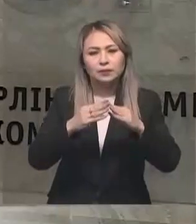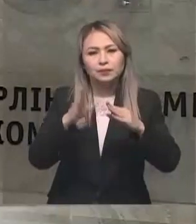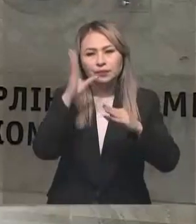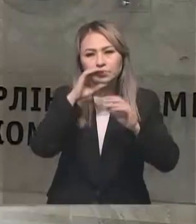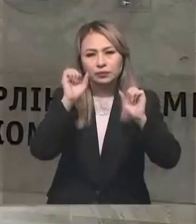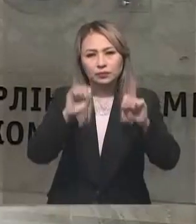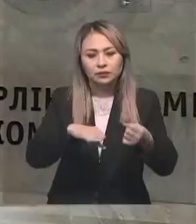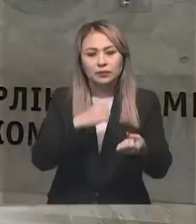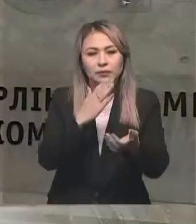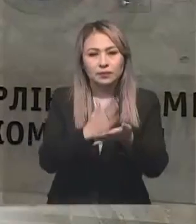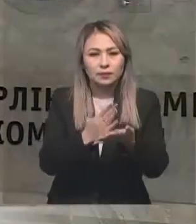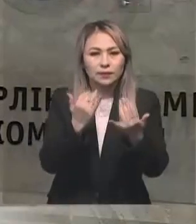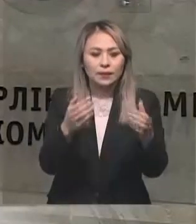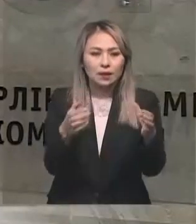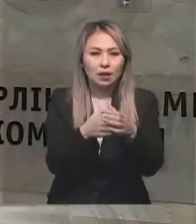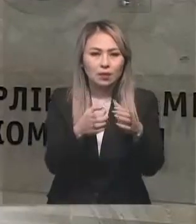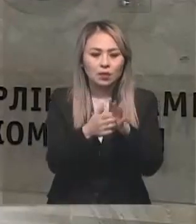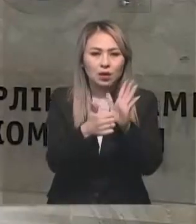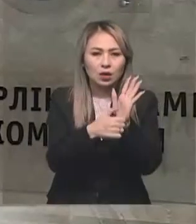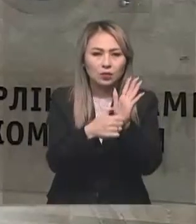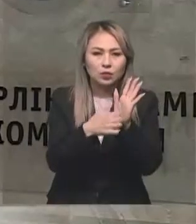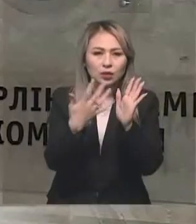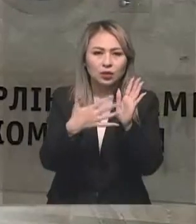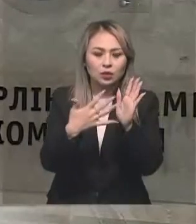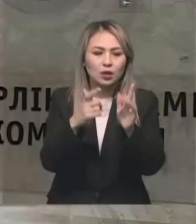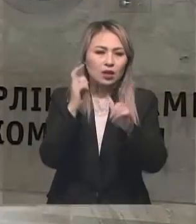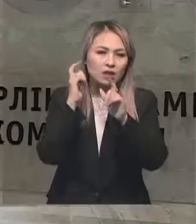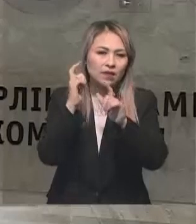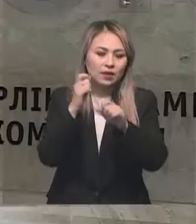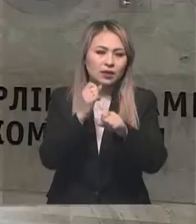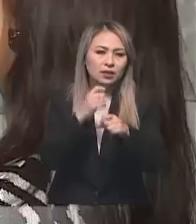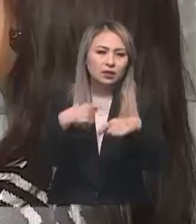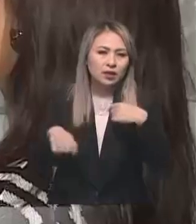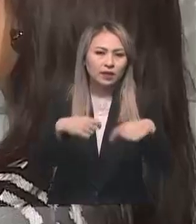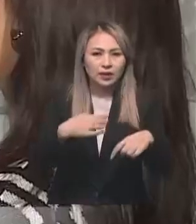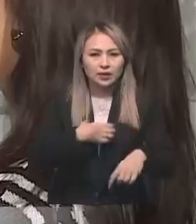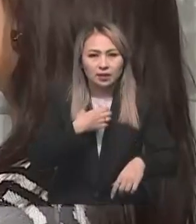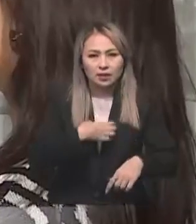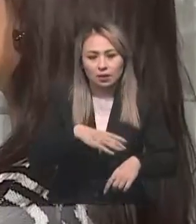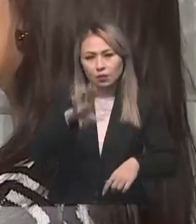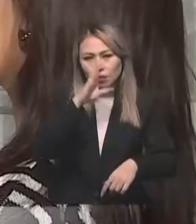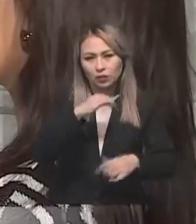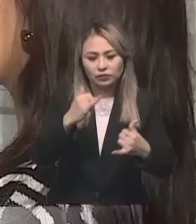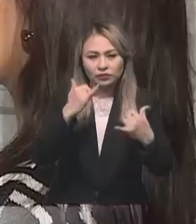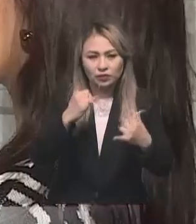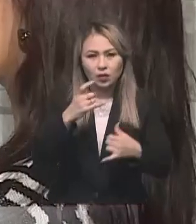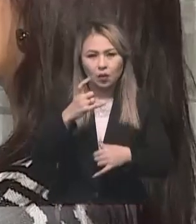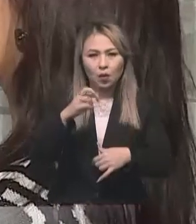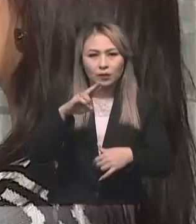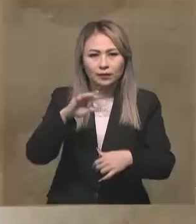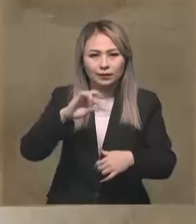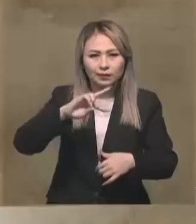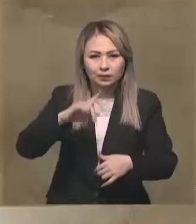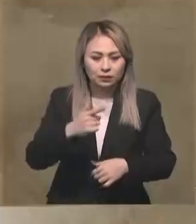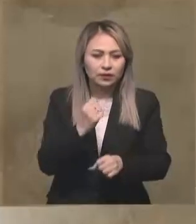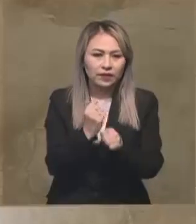мүмкіндік беріп отыр. Қазіргі таңда компаниямыз 650 миллиард теңгенің тауарын сақтандыра алады. Бәйтерек ұлттық басқарушы холдингіне қарасты Қазақ